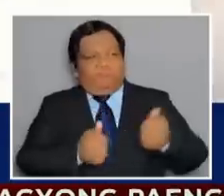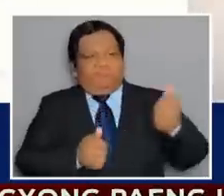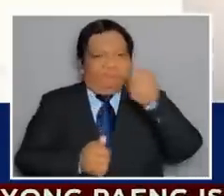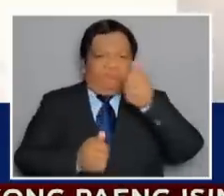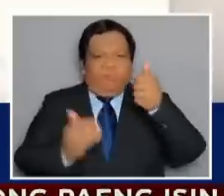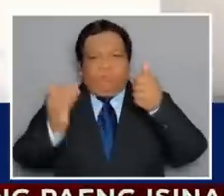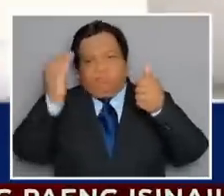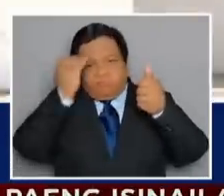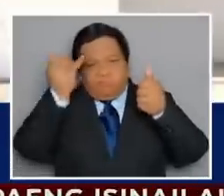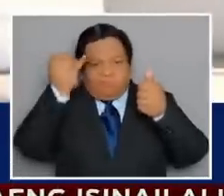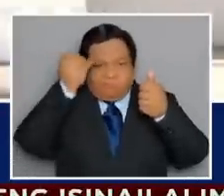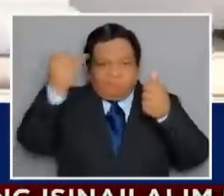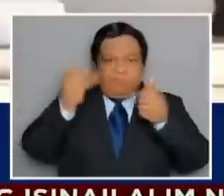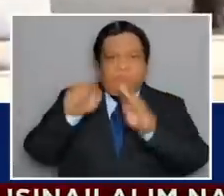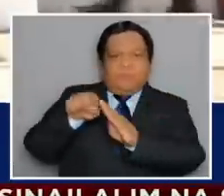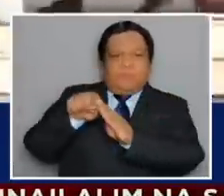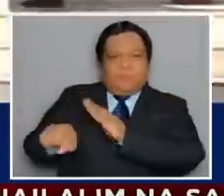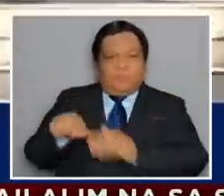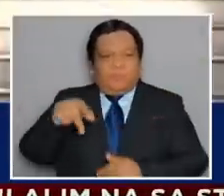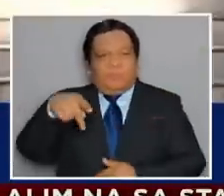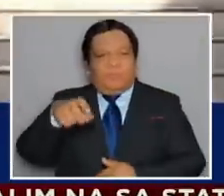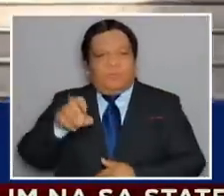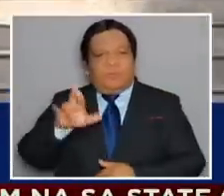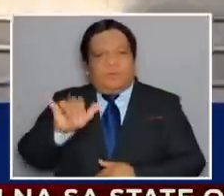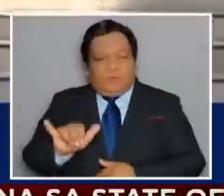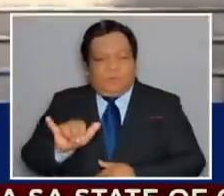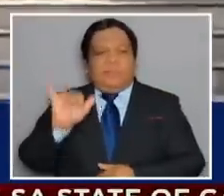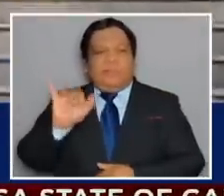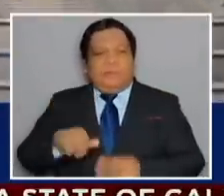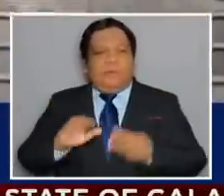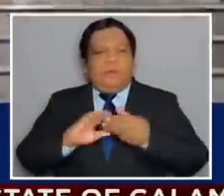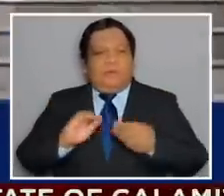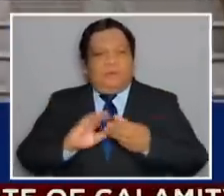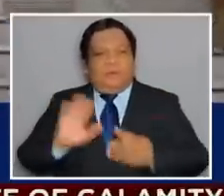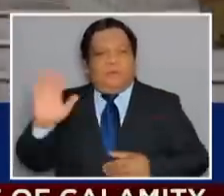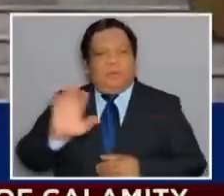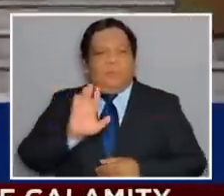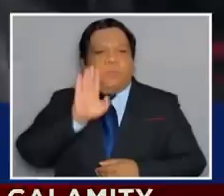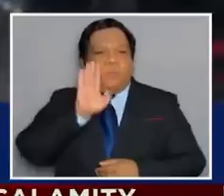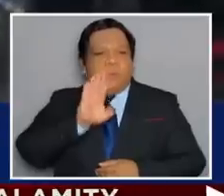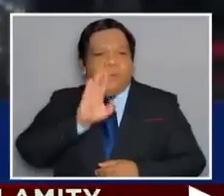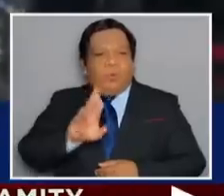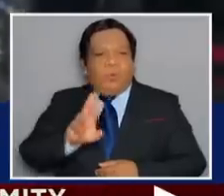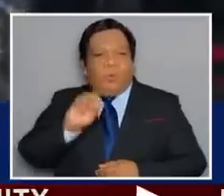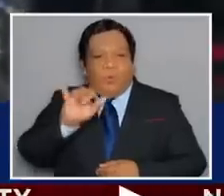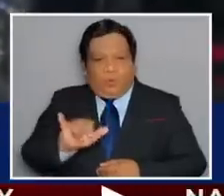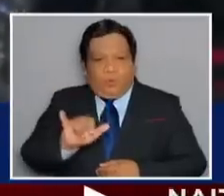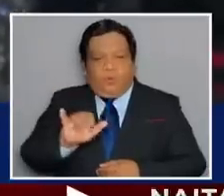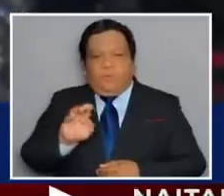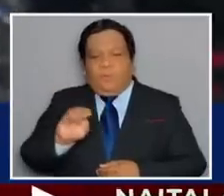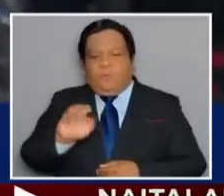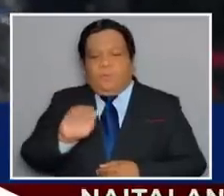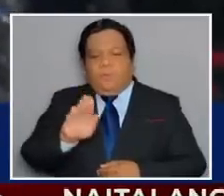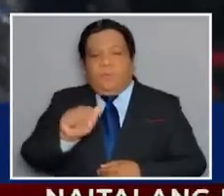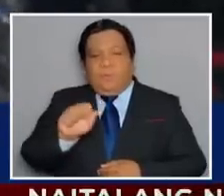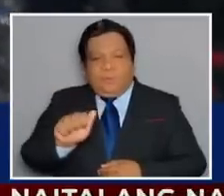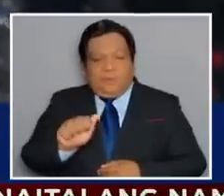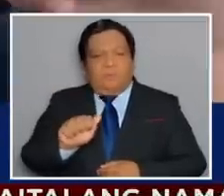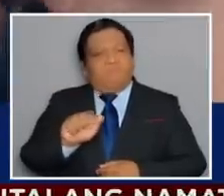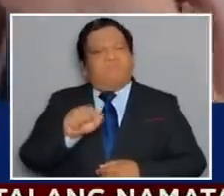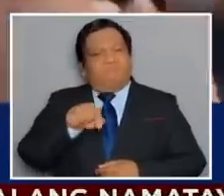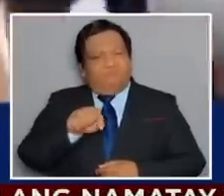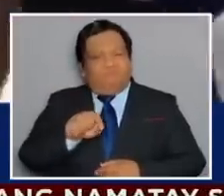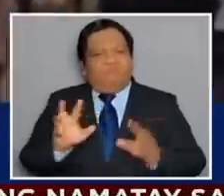na si Roy Mabasa matapos dumalo sa isang case conference sa Department of Justice kaninang umaga kasama si Justice Secretary Boyeng